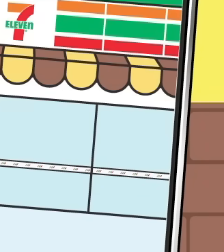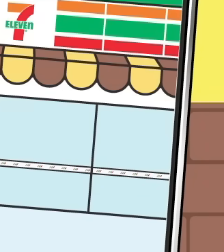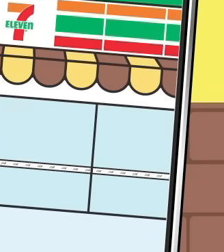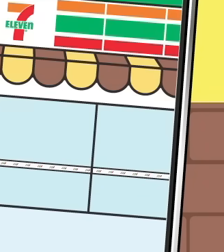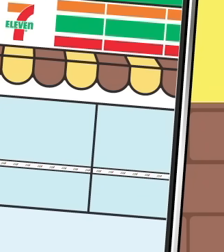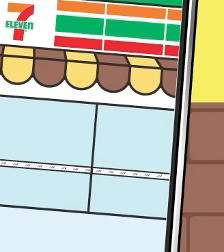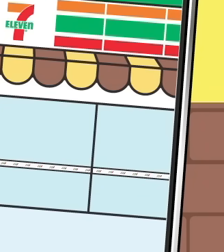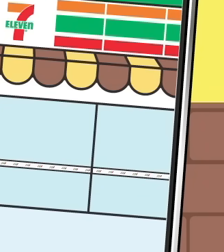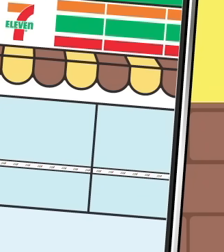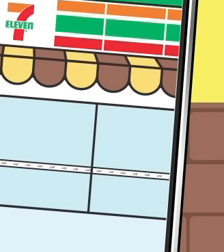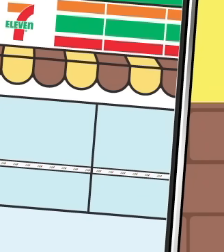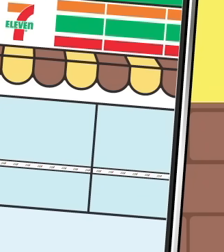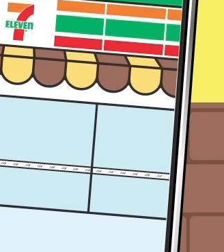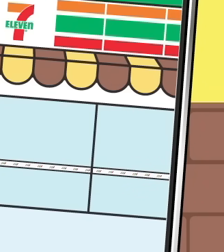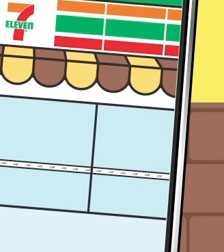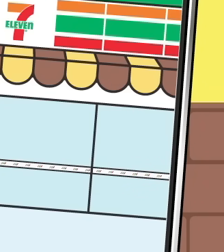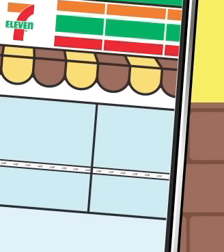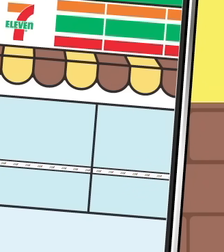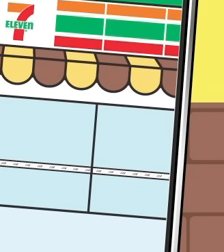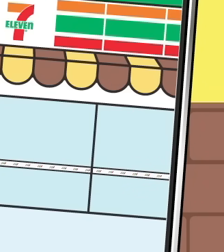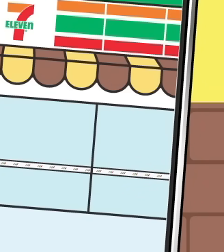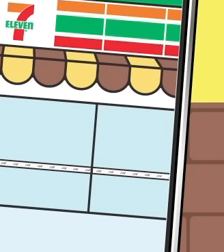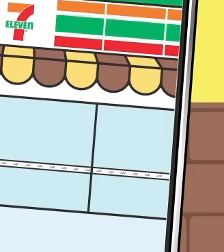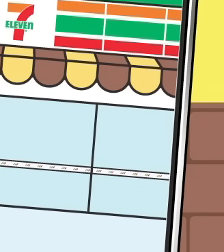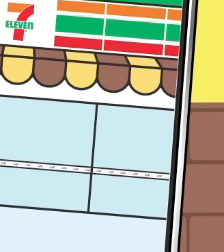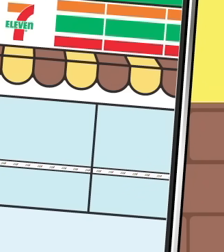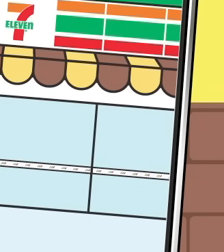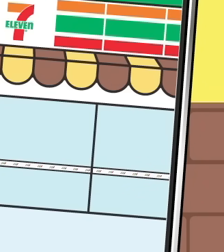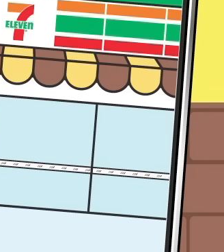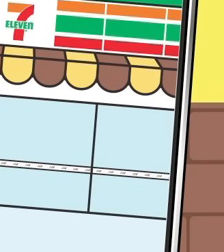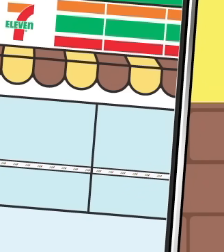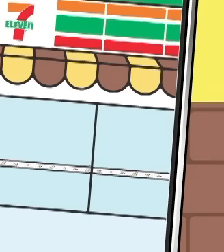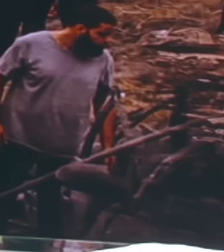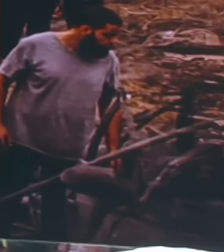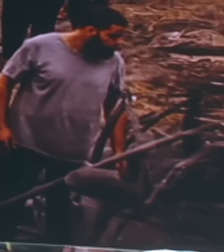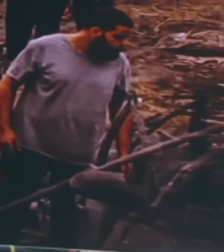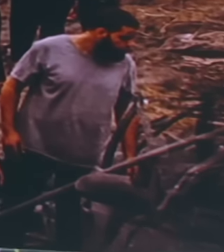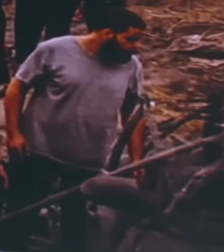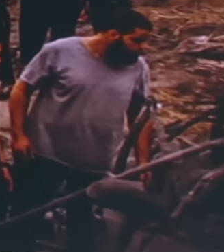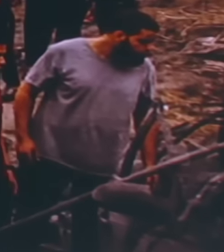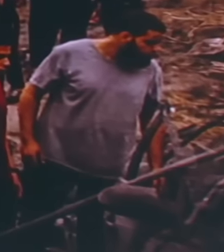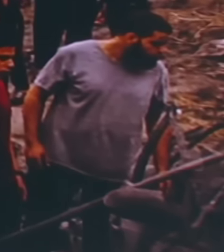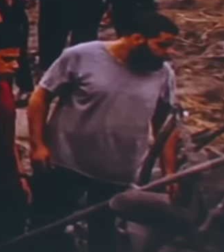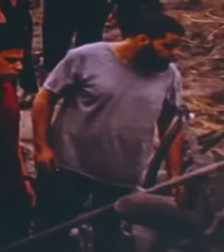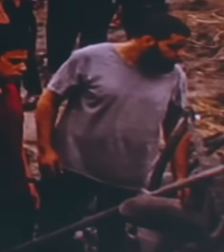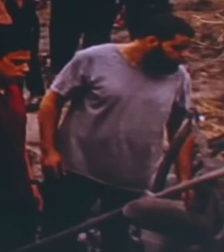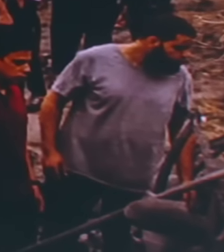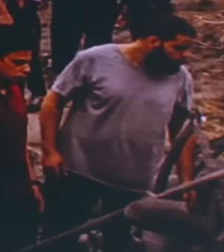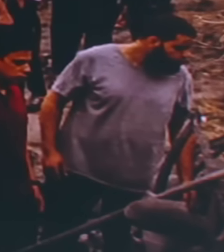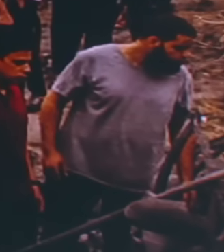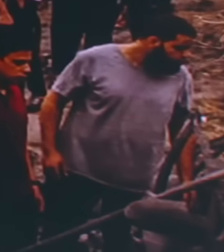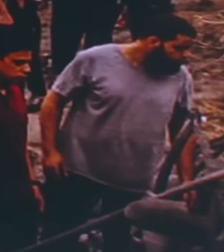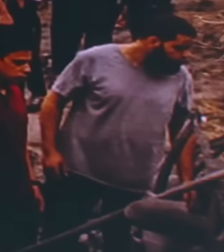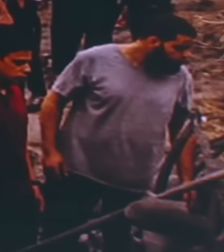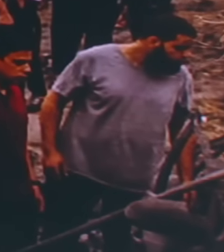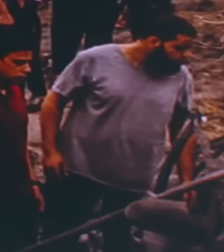สนับสนุนโดย 7-elevenสตมป่วนสนุกคุณผู้ชมครับตอนนี้เราได้รับทราบข่าวดีแล้วนะครับ